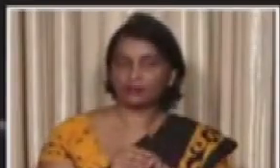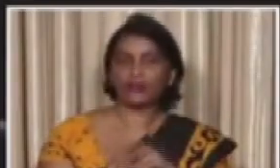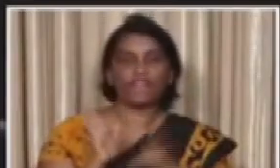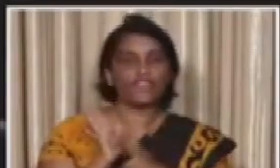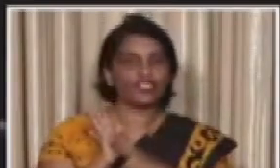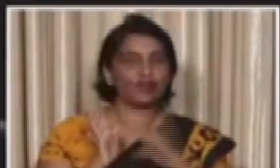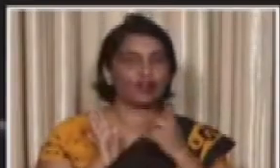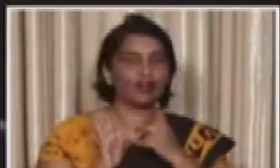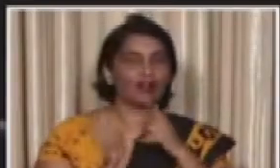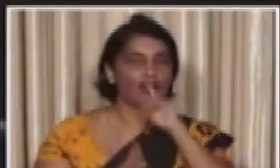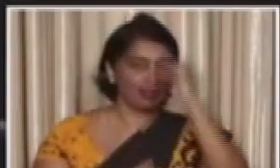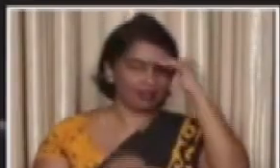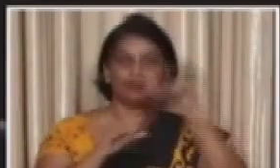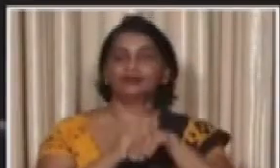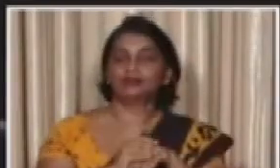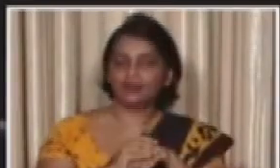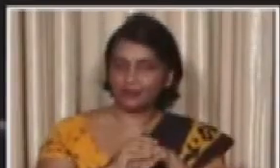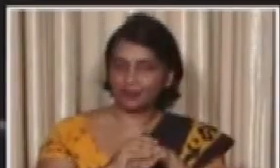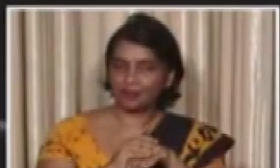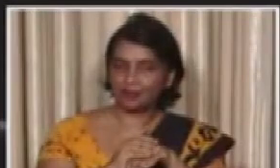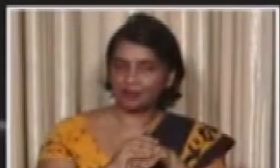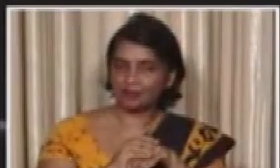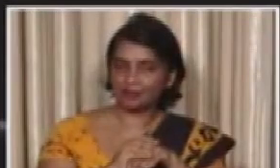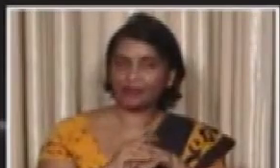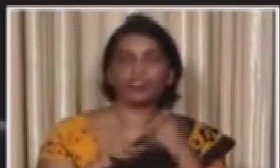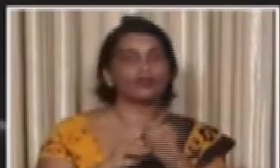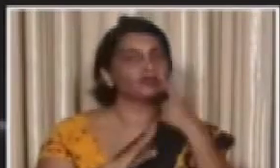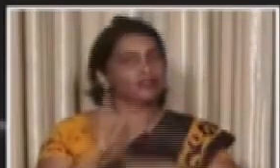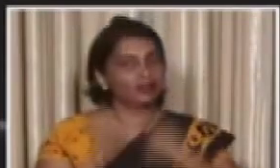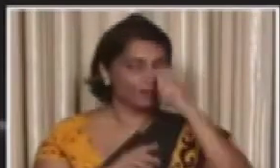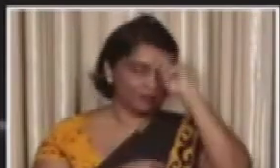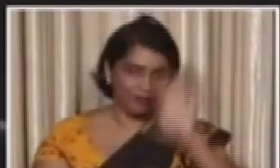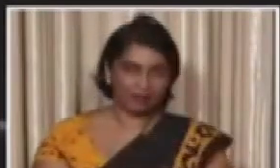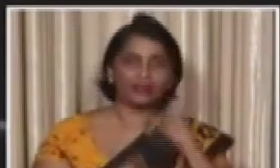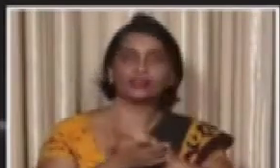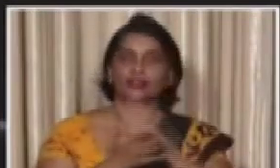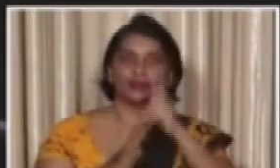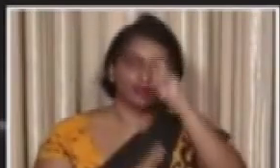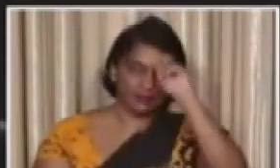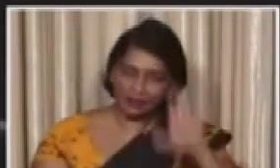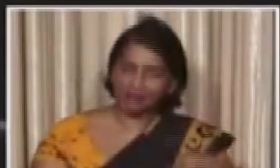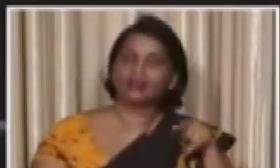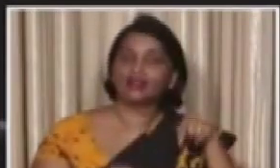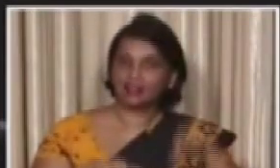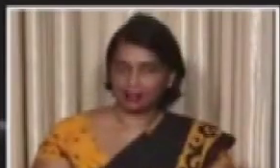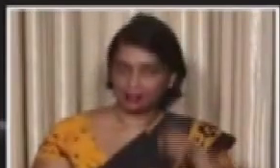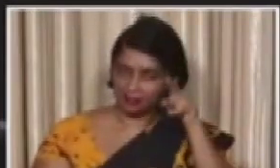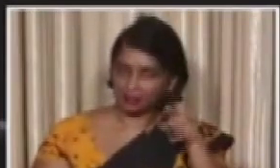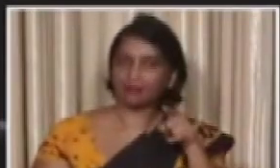බණ්ඩාර කතානායකතුමා හිටියා අපේ කරු ජයසූරිය මැතිතුමා හිටියා චමල් රාජපක්ෂ මැතිතුමා හිටියා දැන් ඔබතුමා